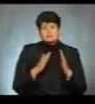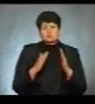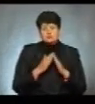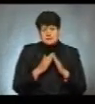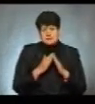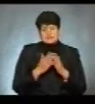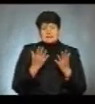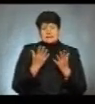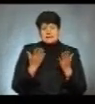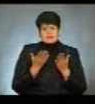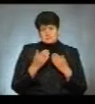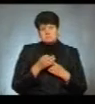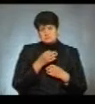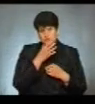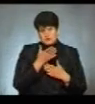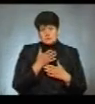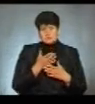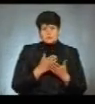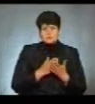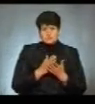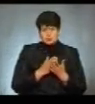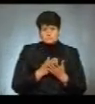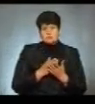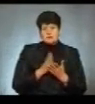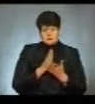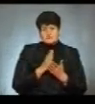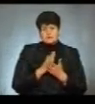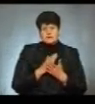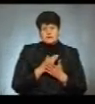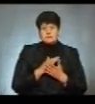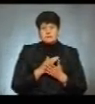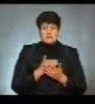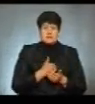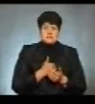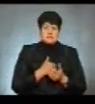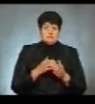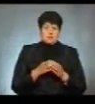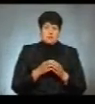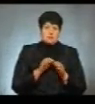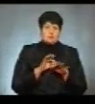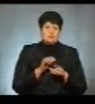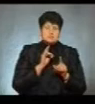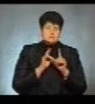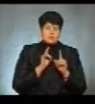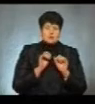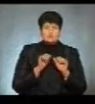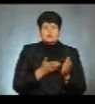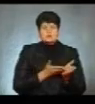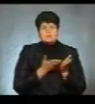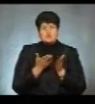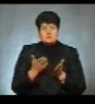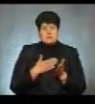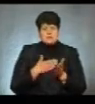які влаштовують їхні послуги. Є дійсно багато будинків, що влаштовують. Ініціативна група проводить збори. Можуть запросити